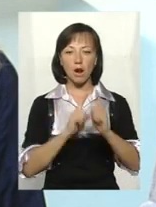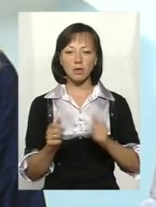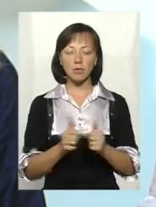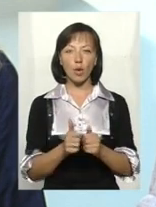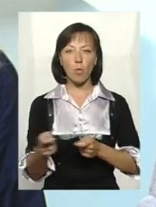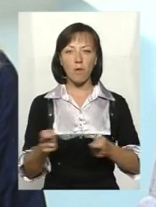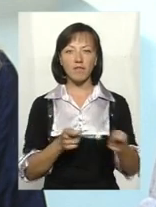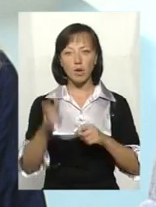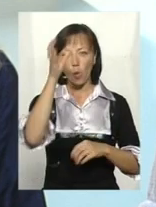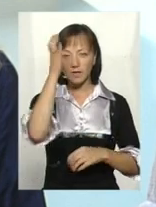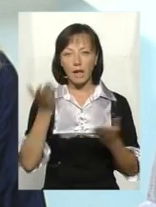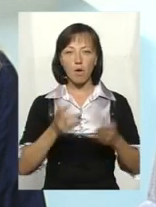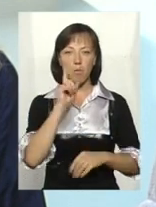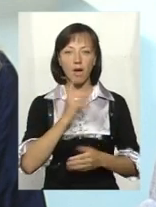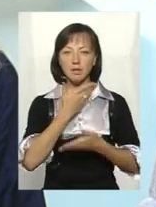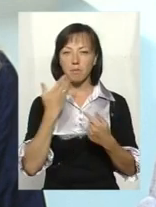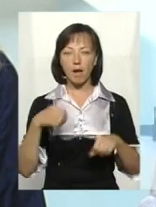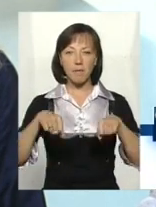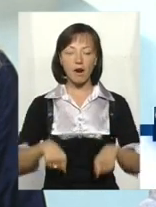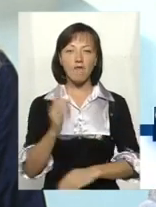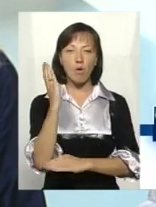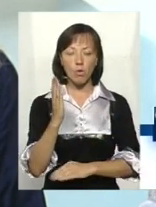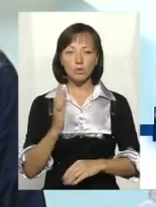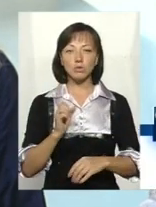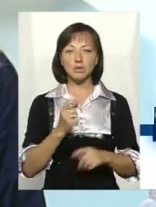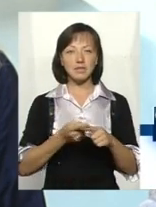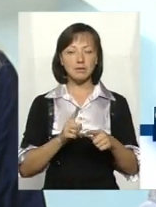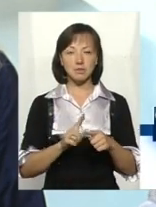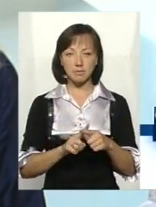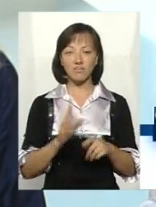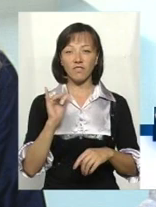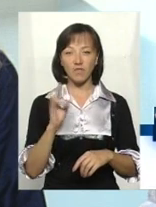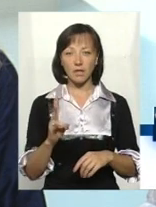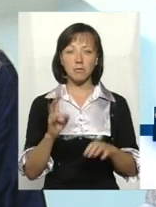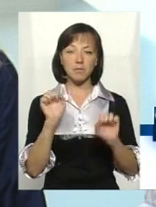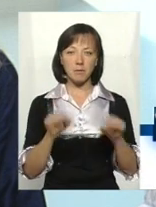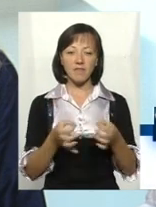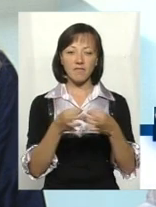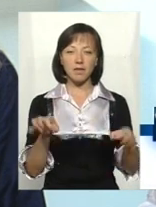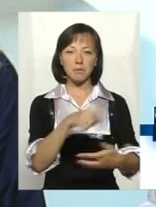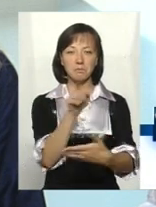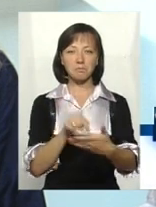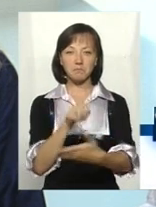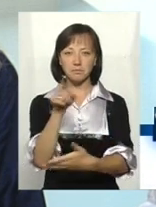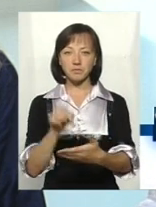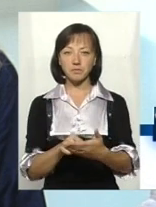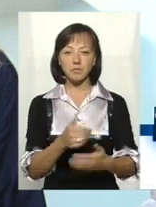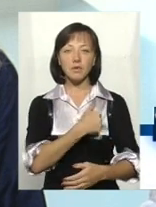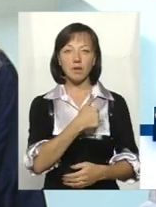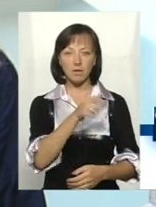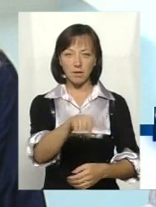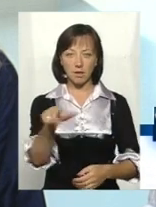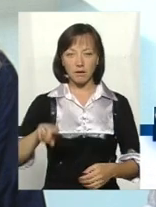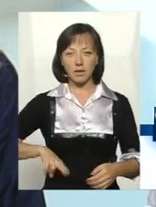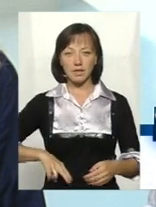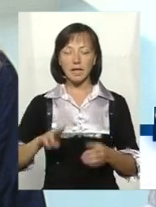який поки що не має права голосу, закон цього не регламентує, але він міг вільно задавати запитання претендентам. За